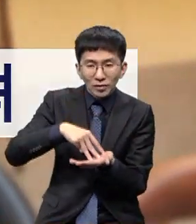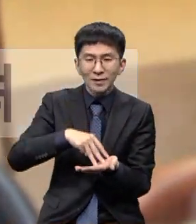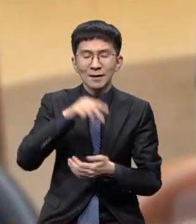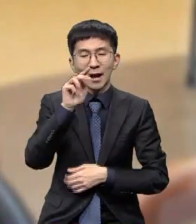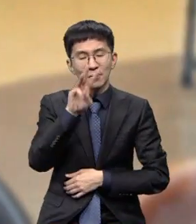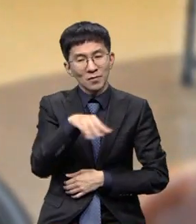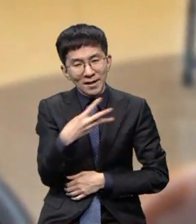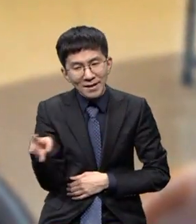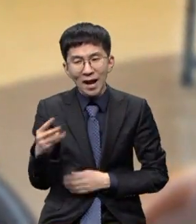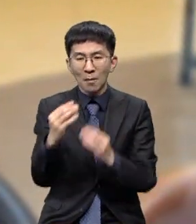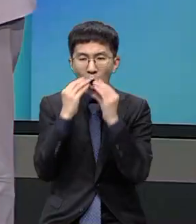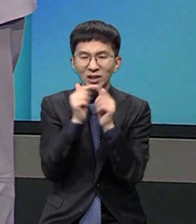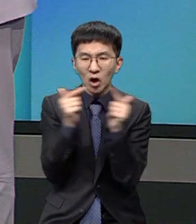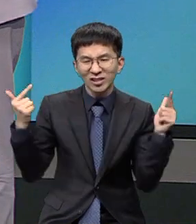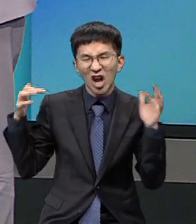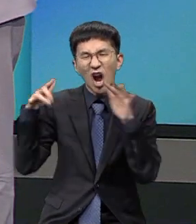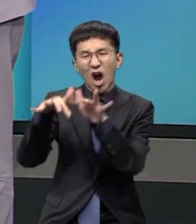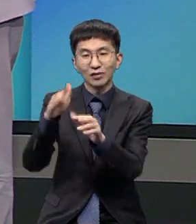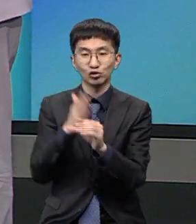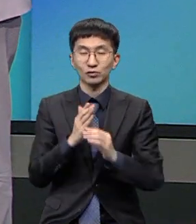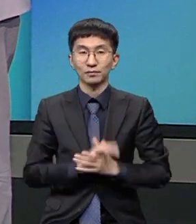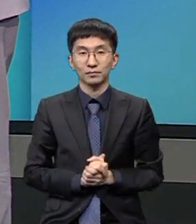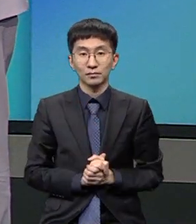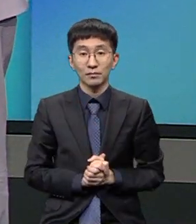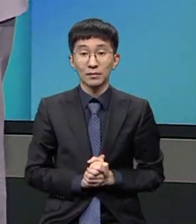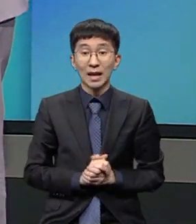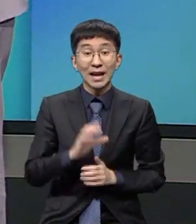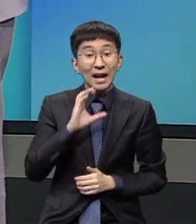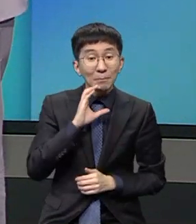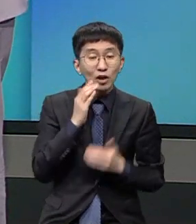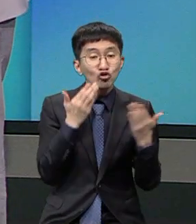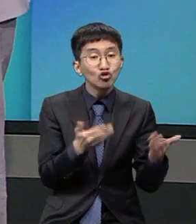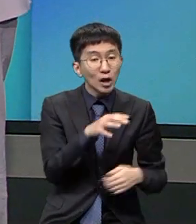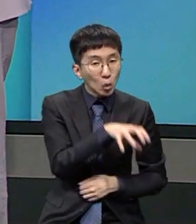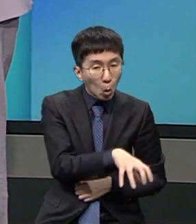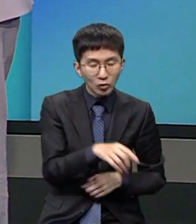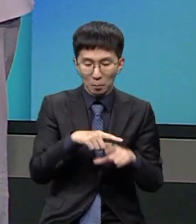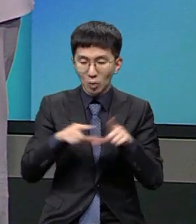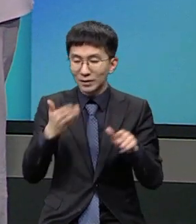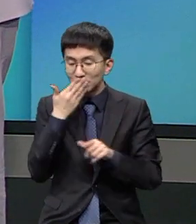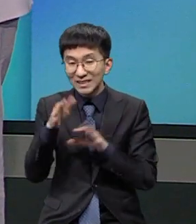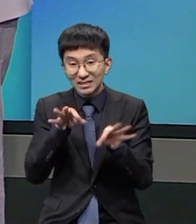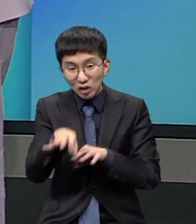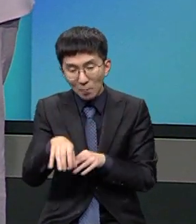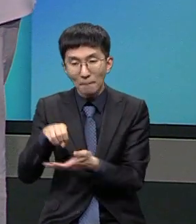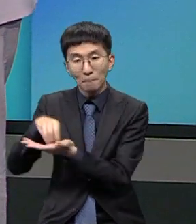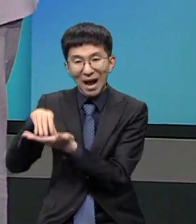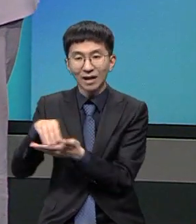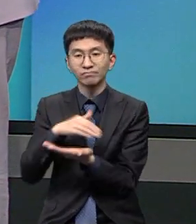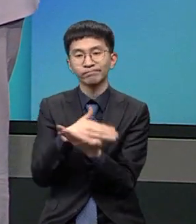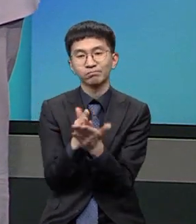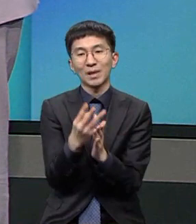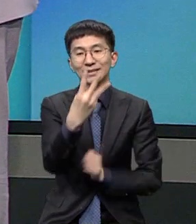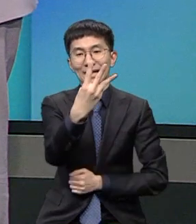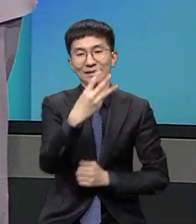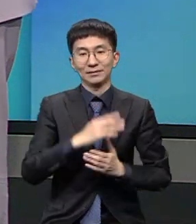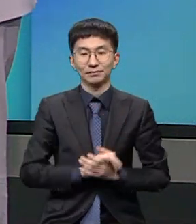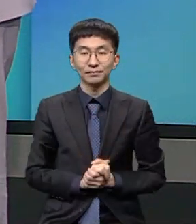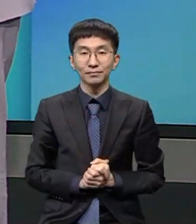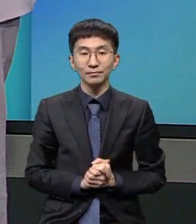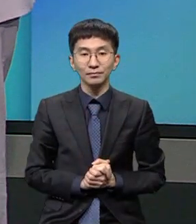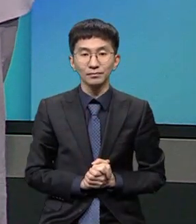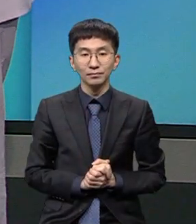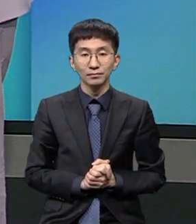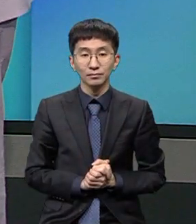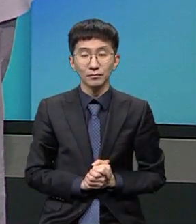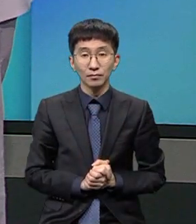더 몰려들고 있습니다. 카페는 휴게음식점과 일반음식점, 제과점 등 3개 업종으로 나뉩니다.